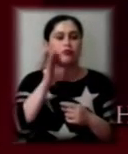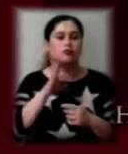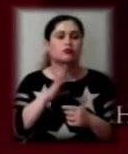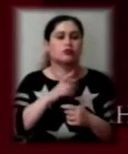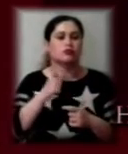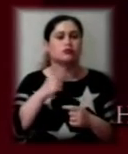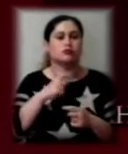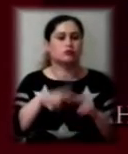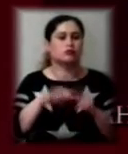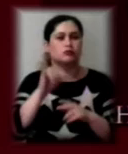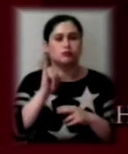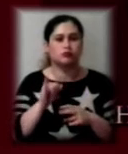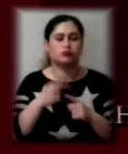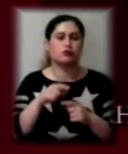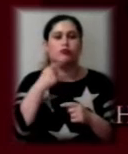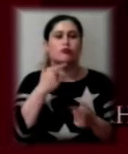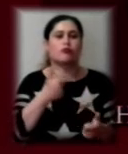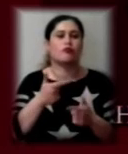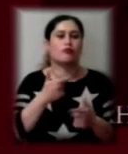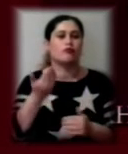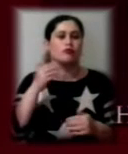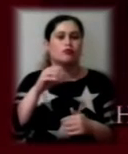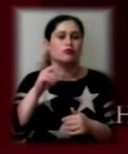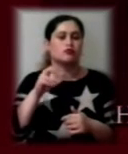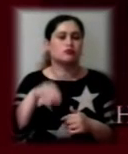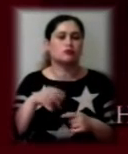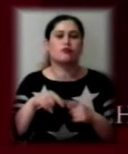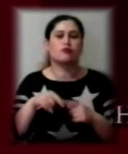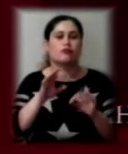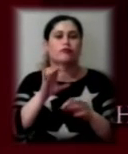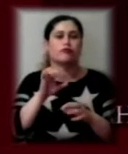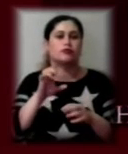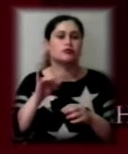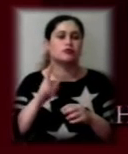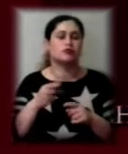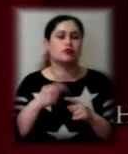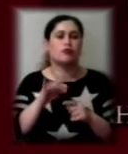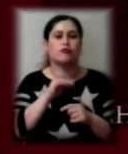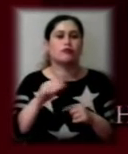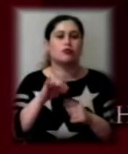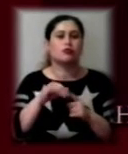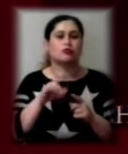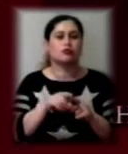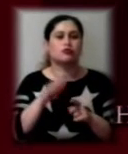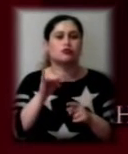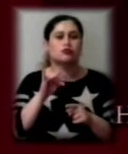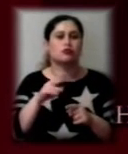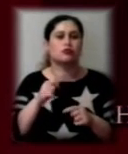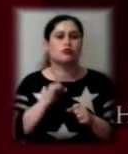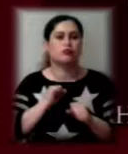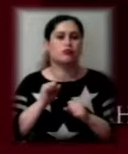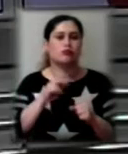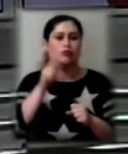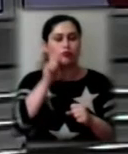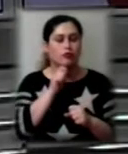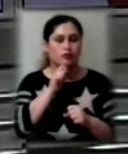промовляє заздалегідь підготовлений текст. Про це йдеться у Фейсбуці на офіційній сторінці командування десантно-штурмових військ Збройних сил України.